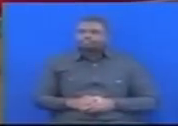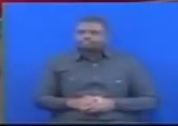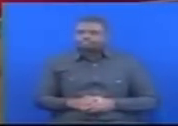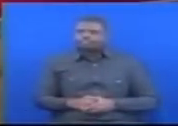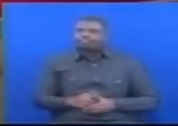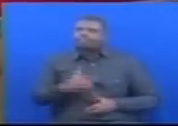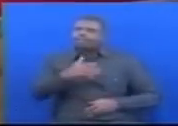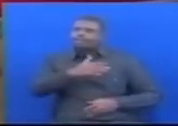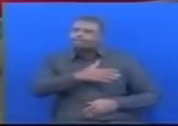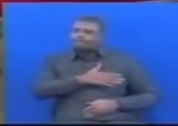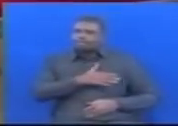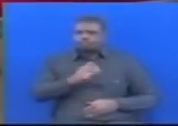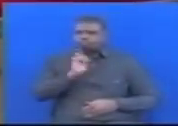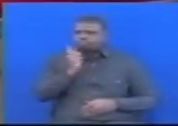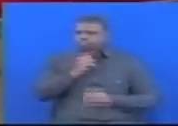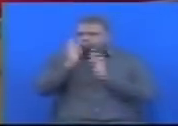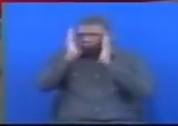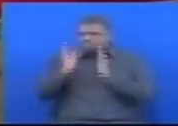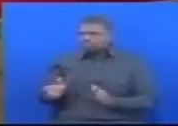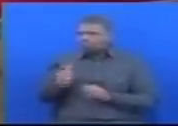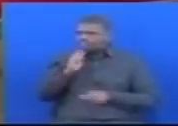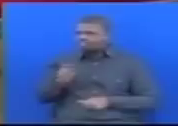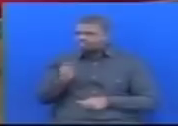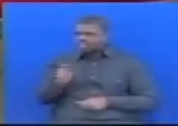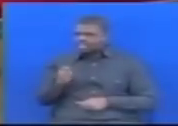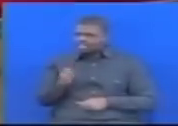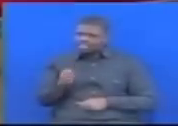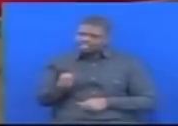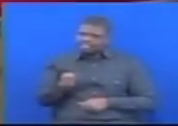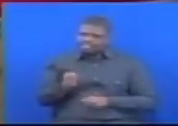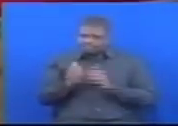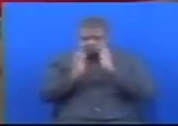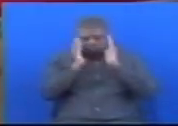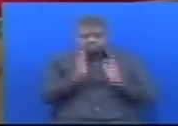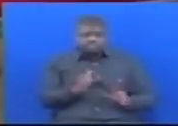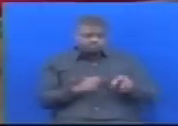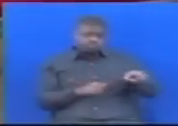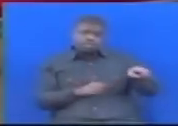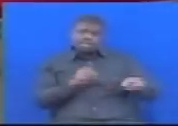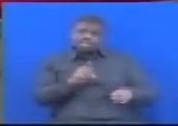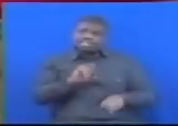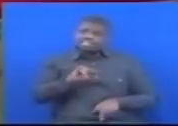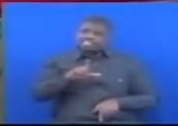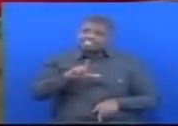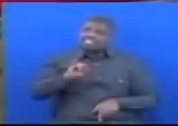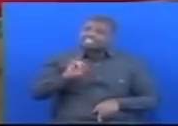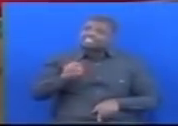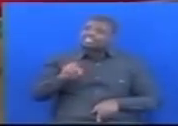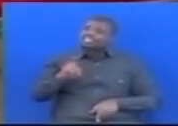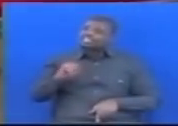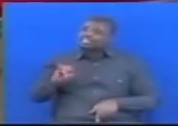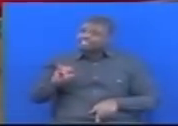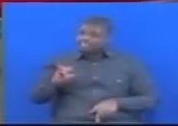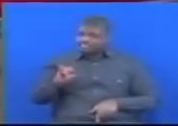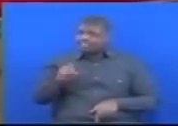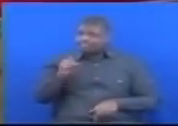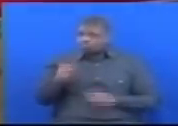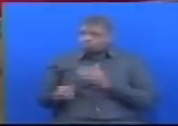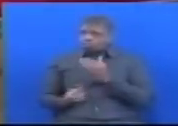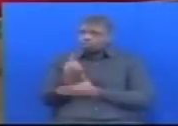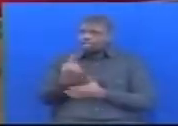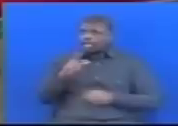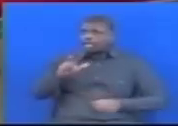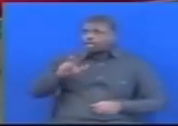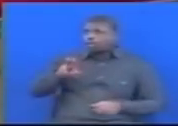napenda kujibu swali la nyongeza la Mheshimiwa Shekilindi kama ifuatavyo, mbunge wa Lushoto. Mheshimiwa Spika, kwa